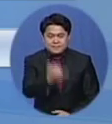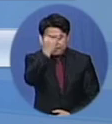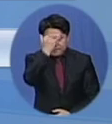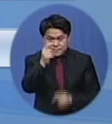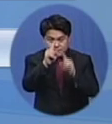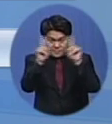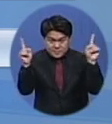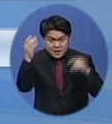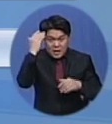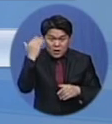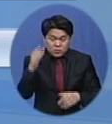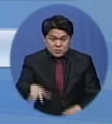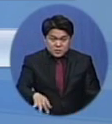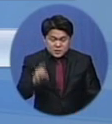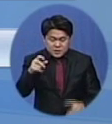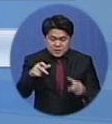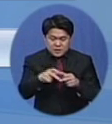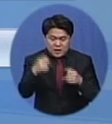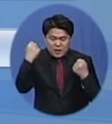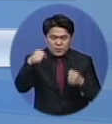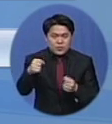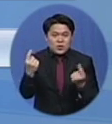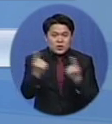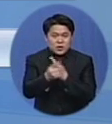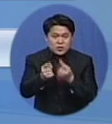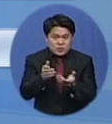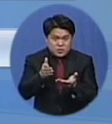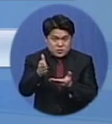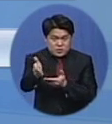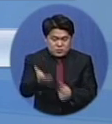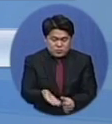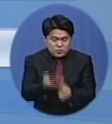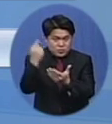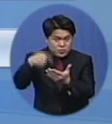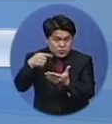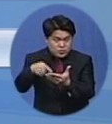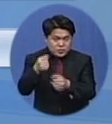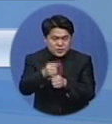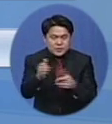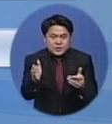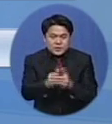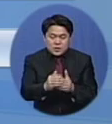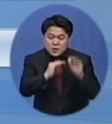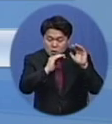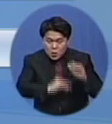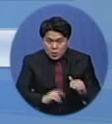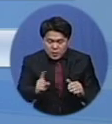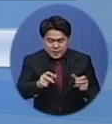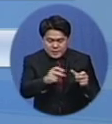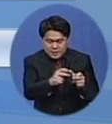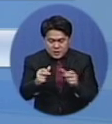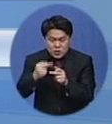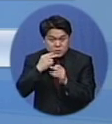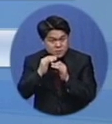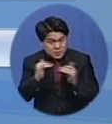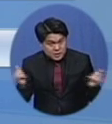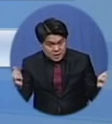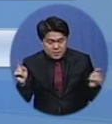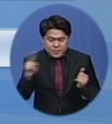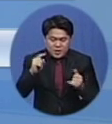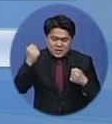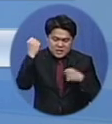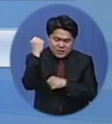충청대학교가 국내 최초 장애인 무용치료사 양성 과정을 개발했습니다. 주요 교육 내용은 장애인과 비장애인들이